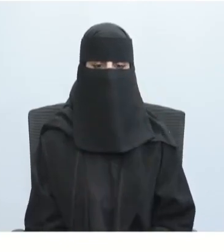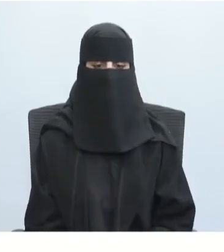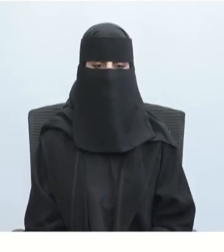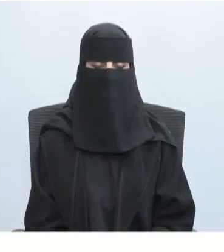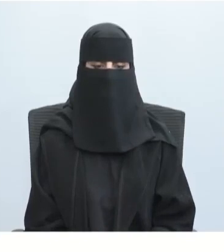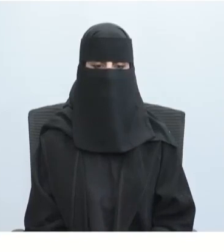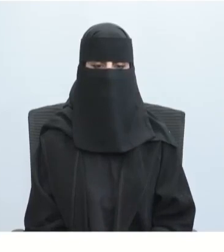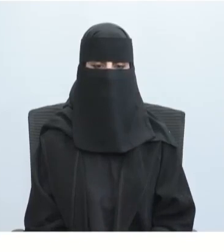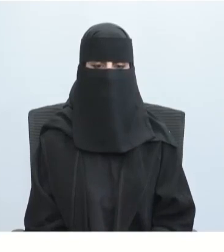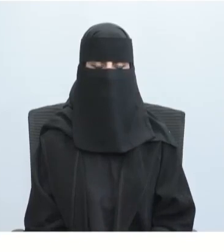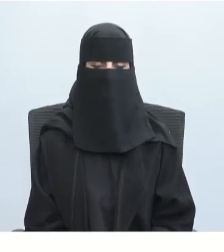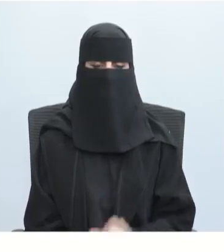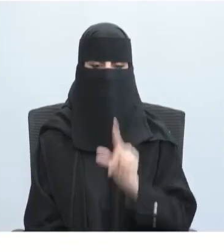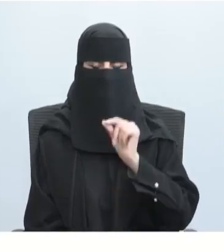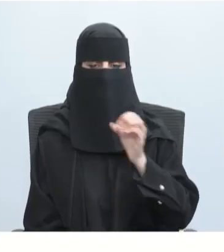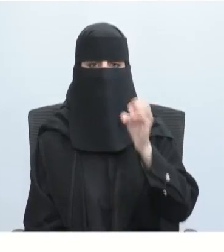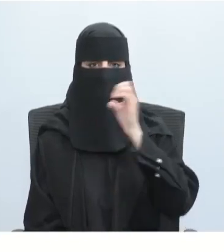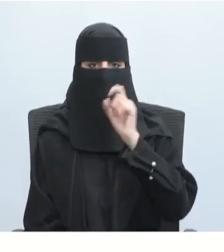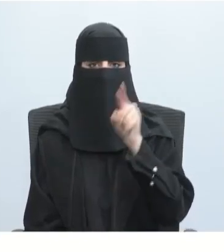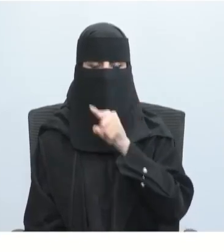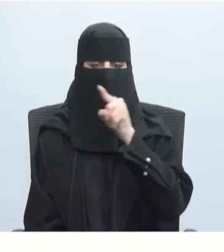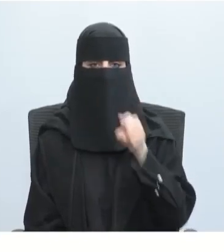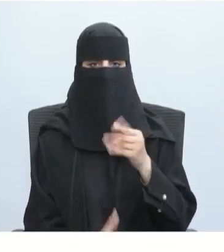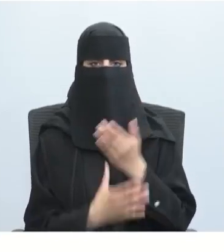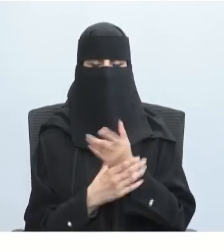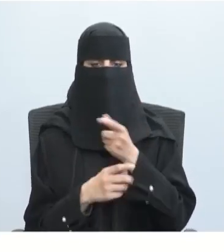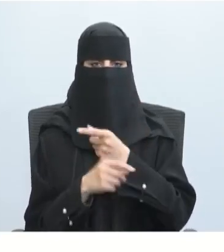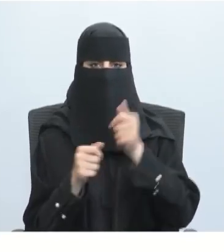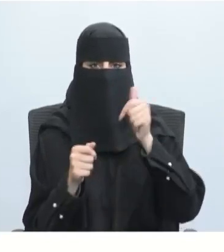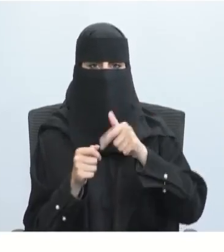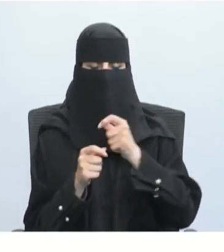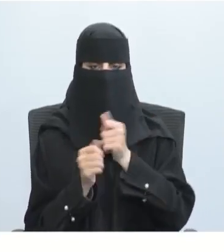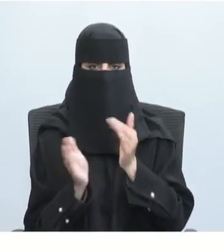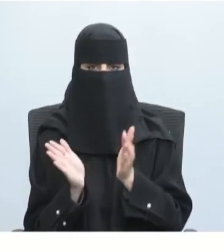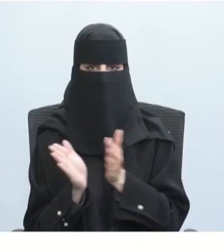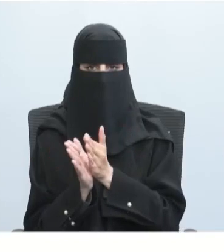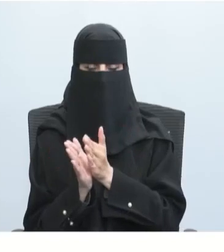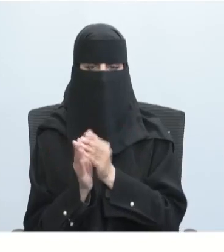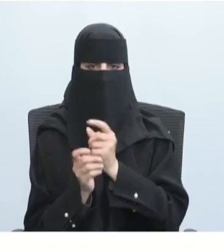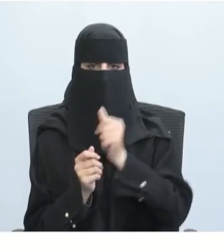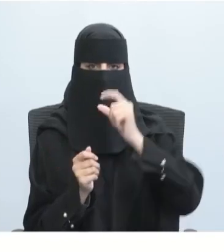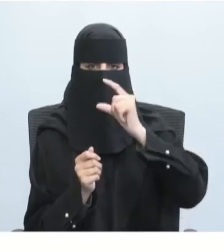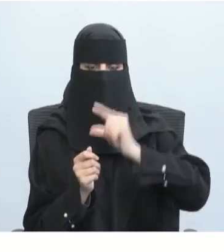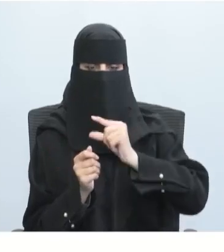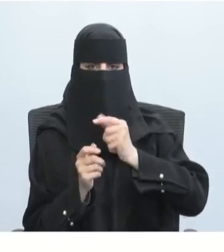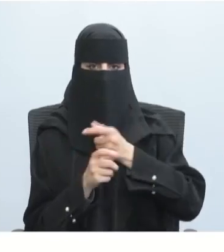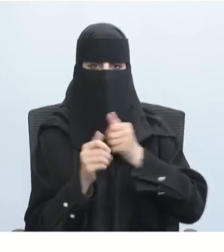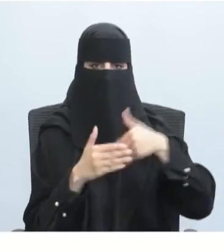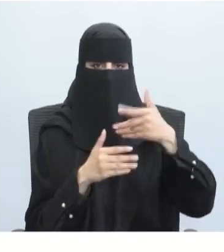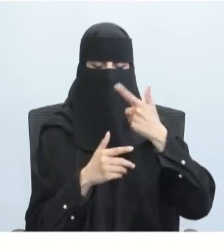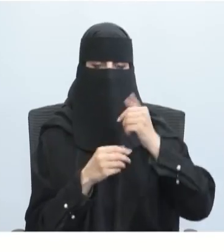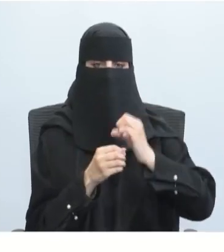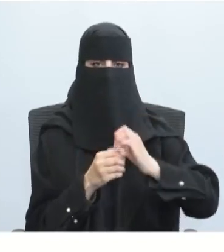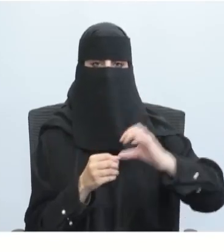المستقبليه بالتاكيد الاجابه خاطئ ذكرنا ان القيمه الحاليه هي المبالغ الان وبالتاكيد تفكر كم